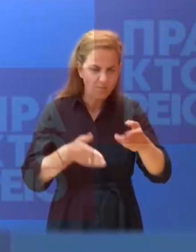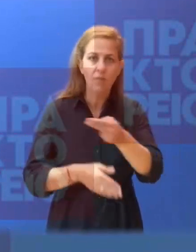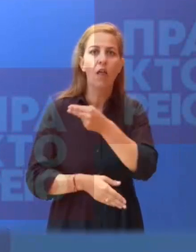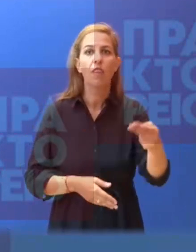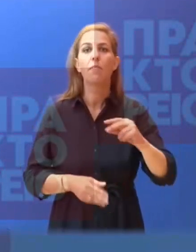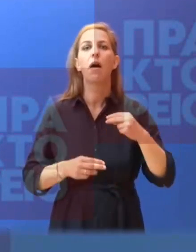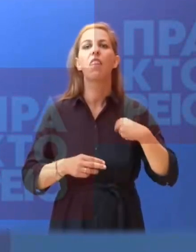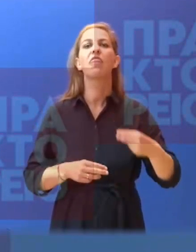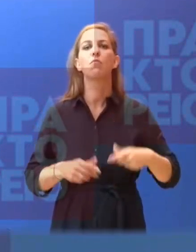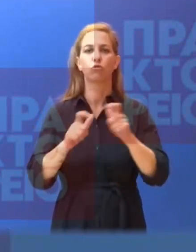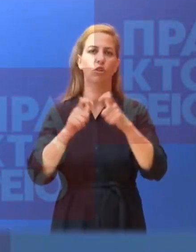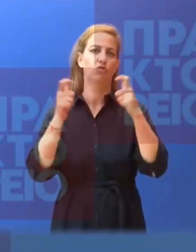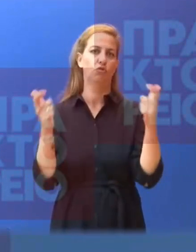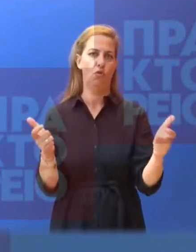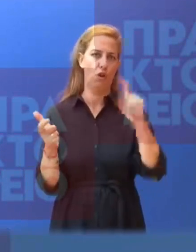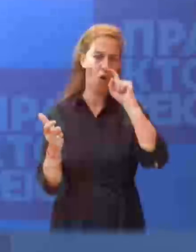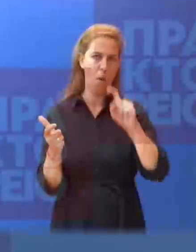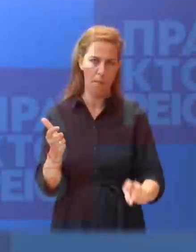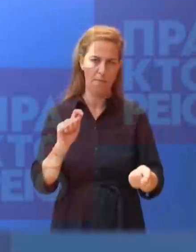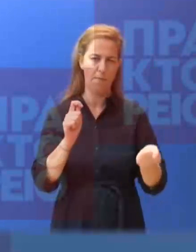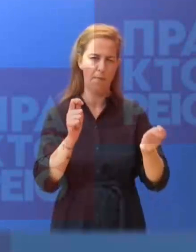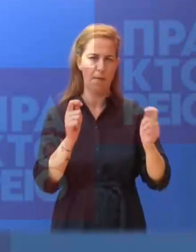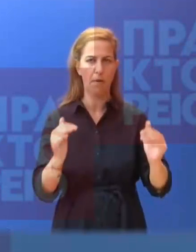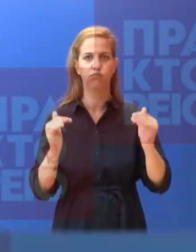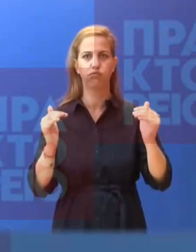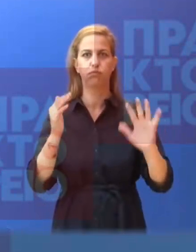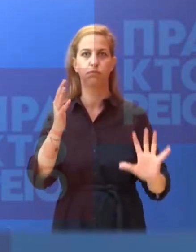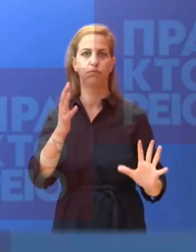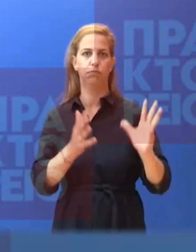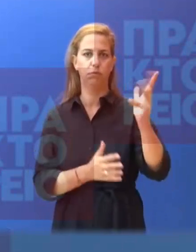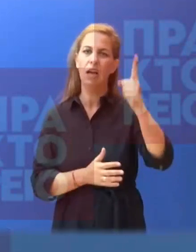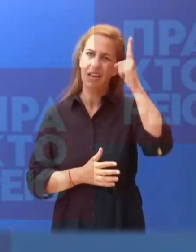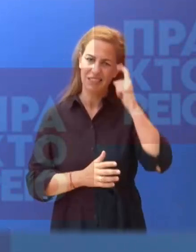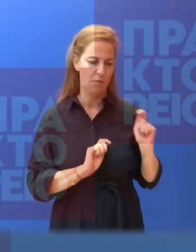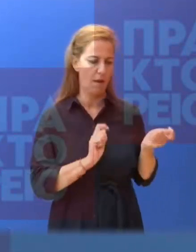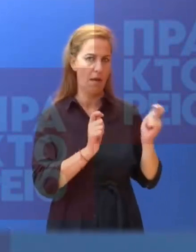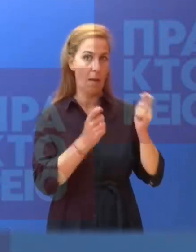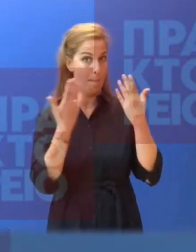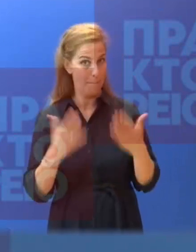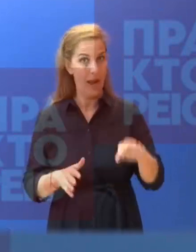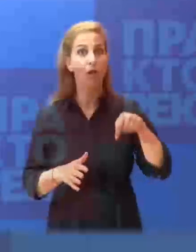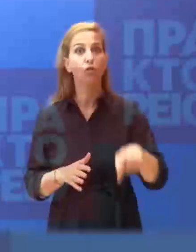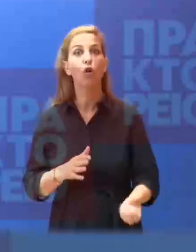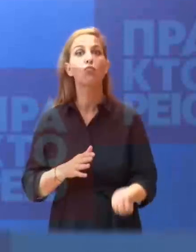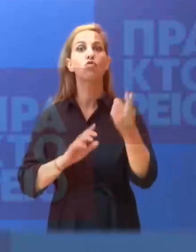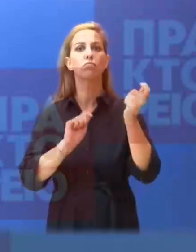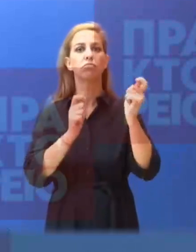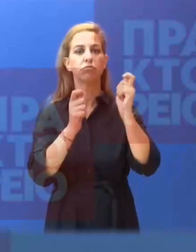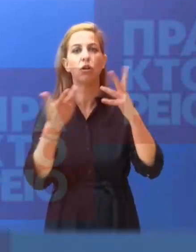δημόσιου σχολείου. Αυτή η απόδειξη, πέρα από τις μεταρρυθμίσεις που έγιναν και αυτές που τώρα προωθούνται, αποτελεί απόφαση